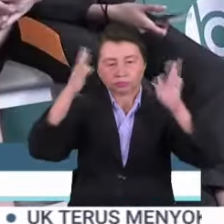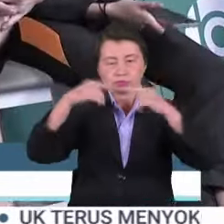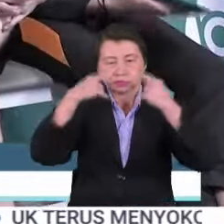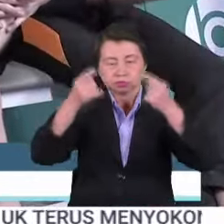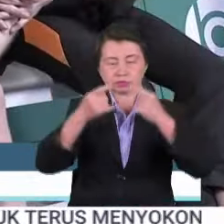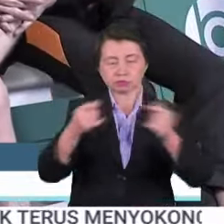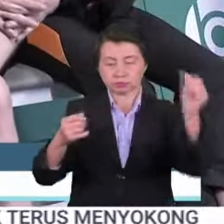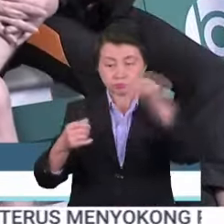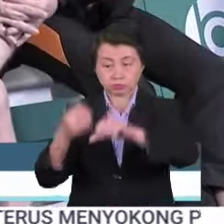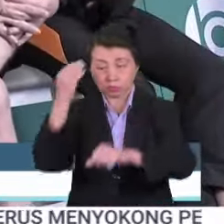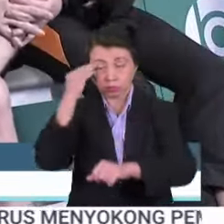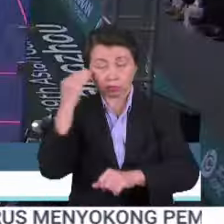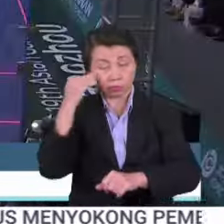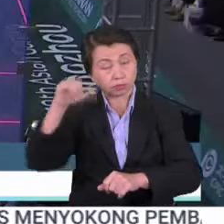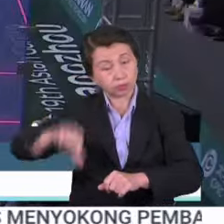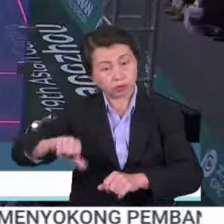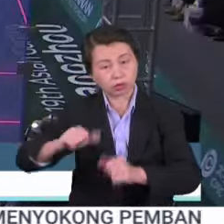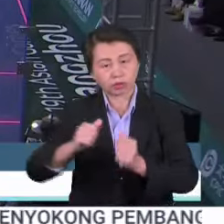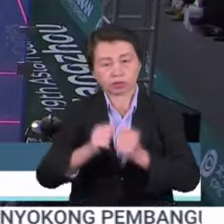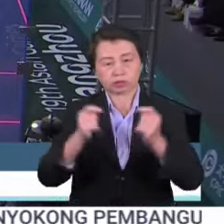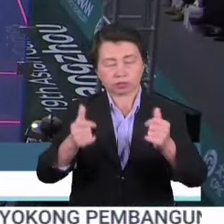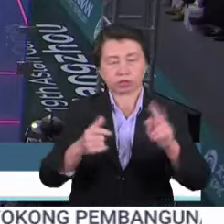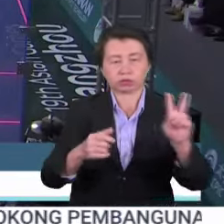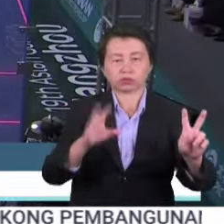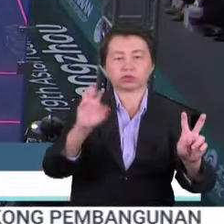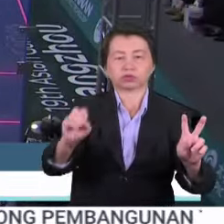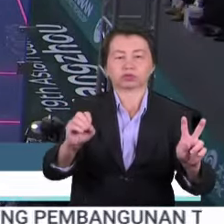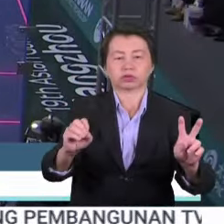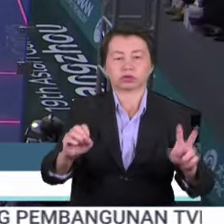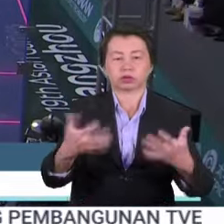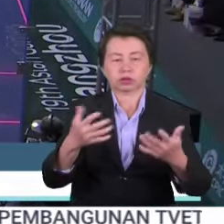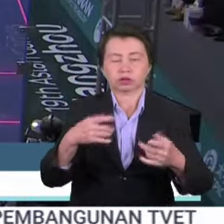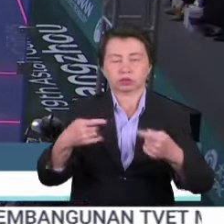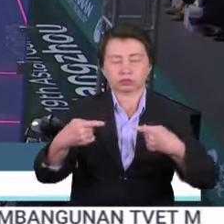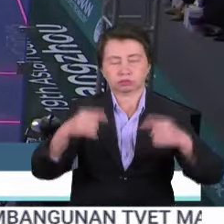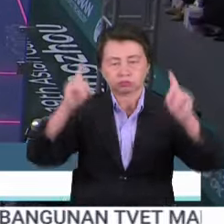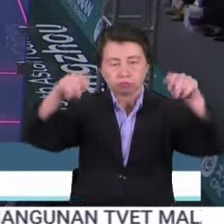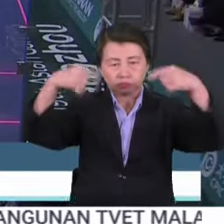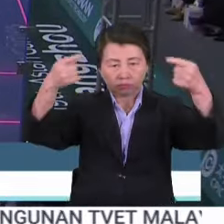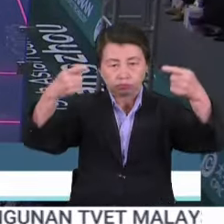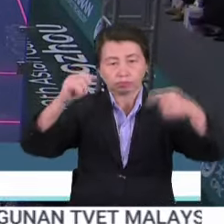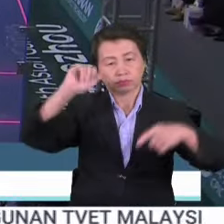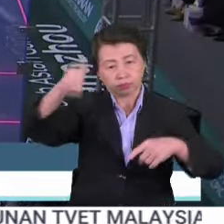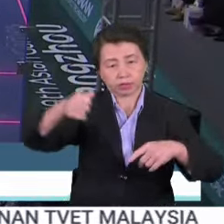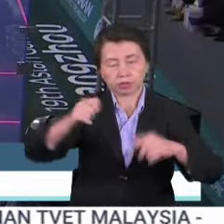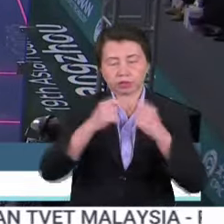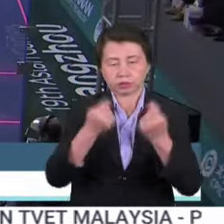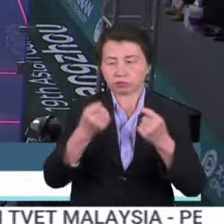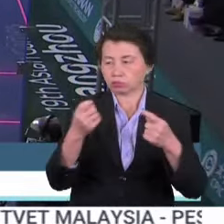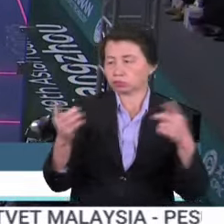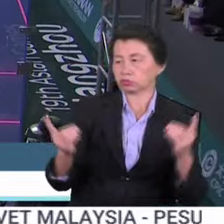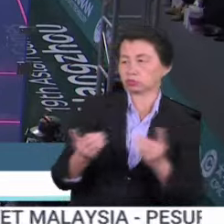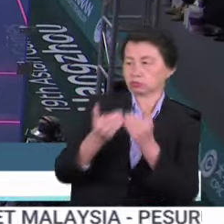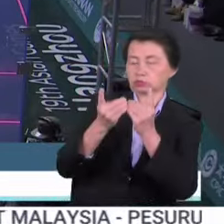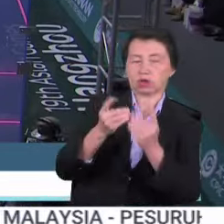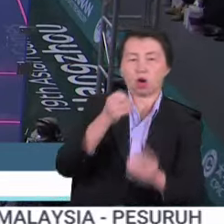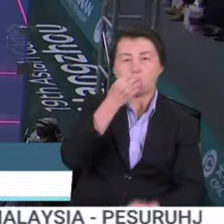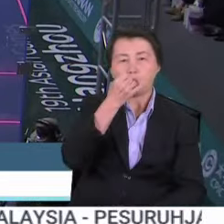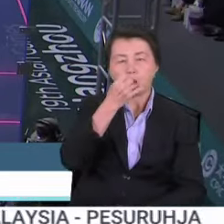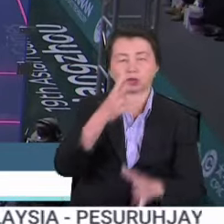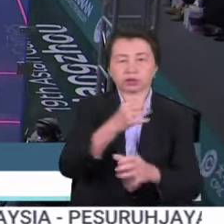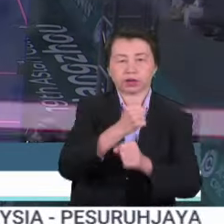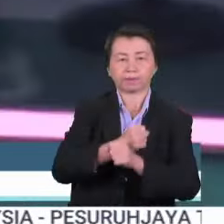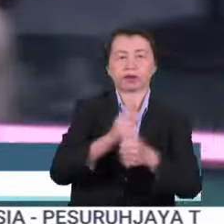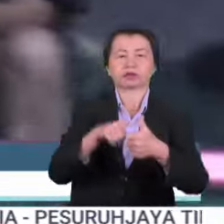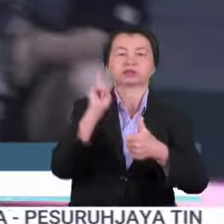berjaya menewaskan Korea Selatan dengan keputusan 2-0. Pada saingan akhir esok, pasukan negara akan bertemu Hong Kong bagi merebut pingat emas